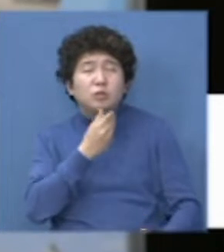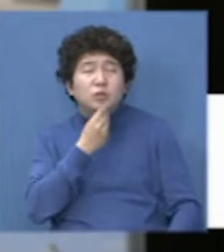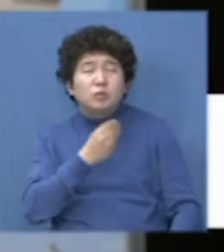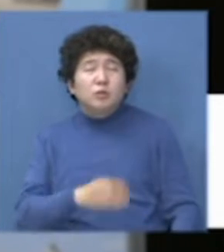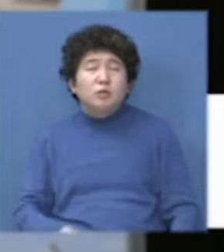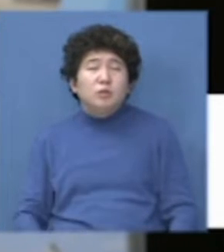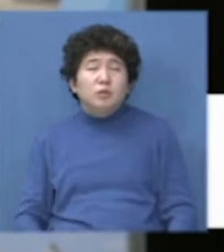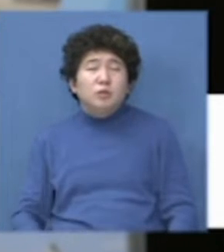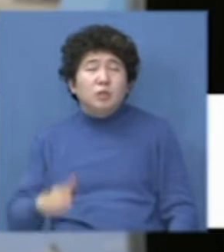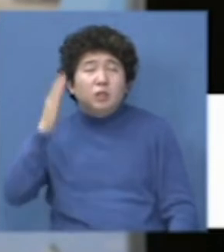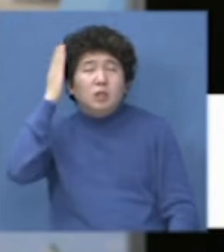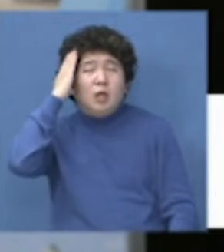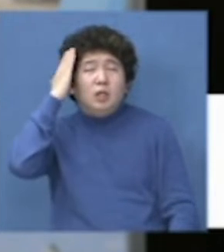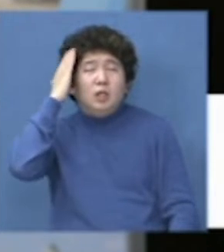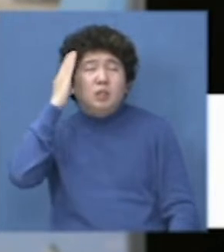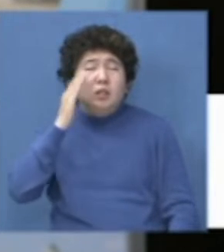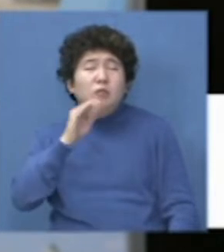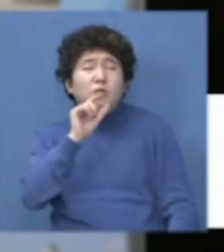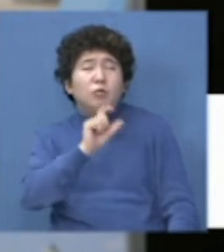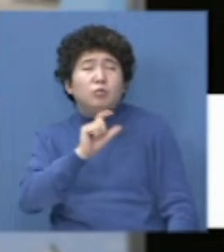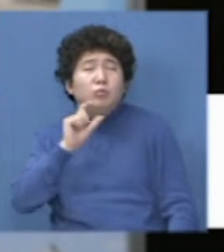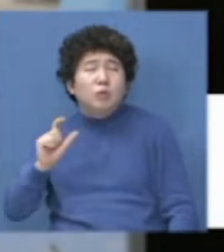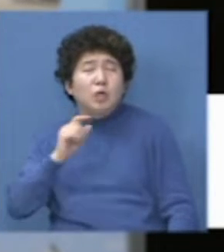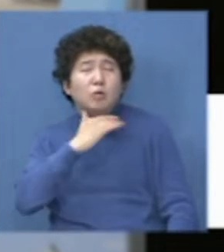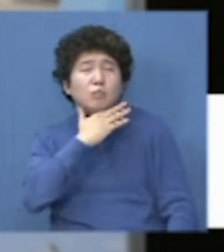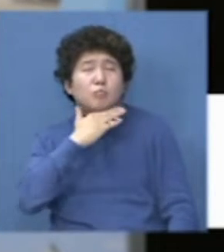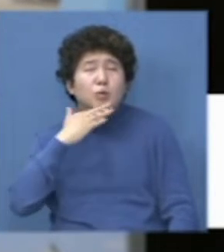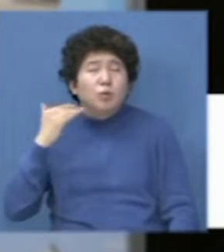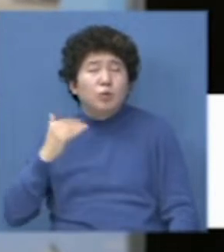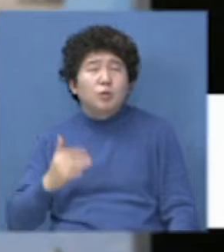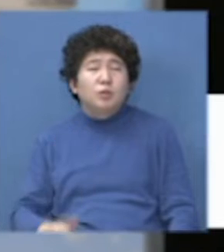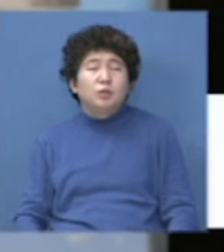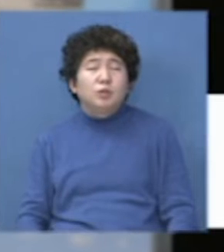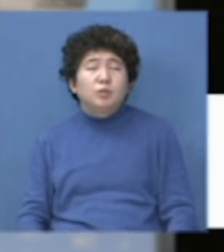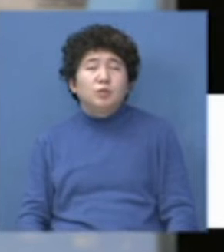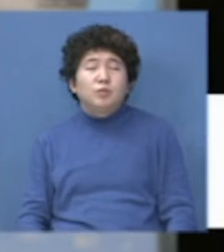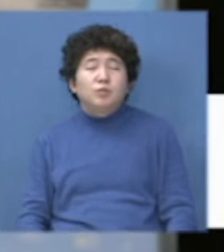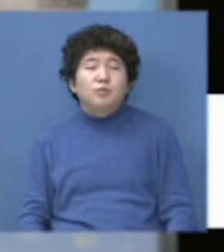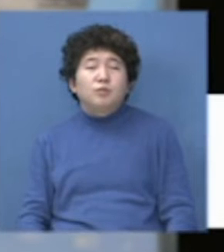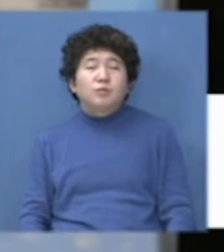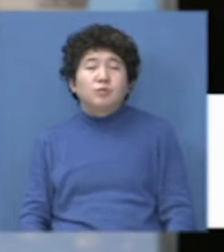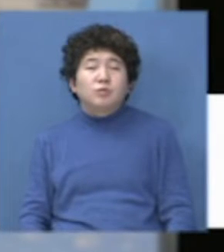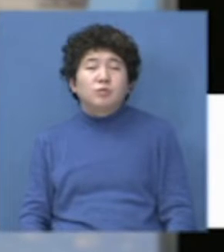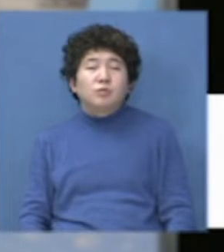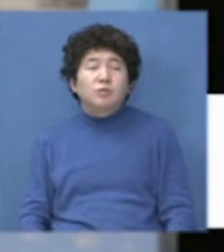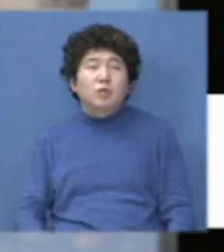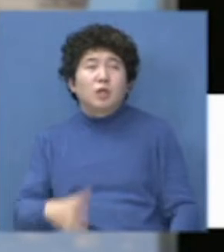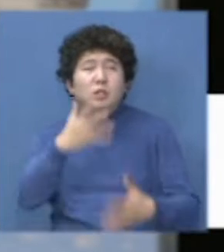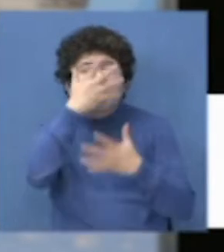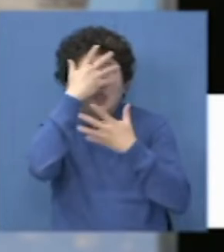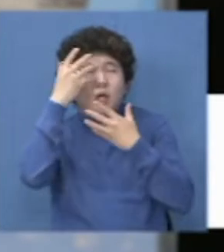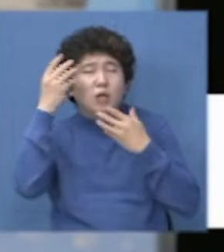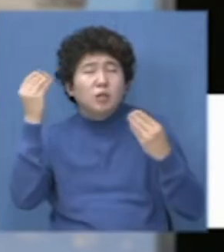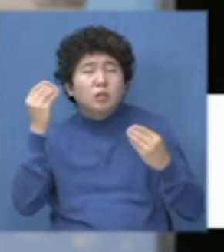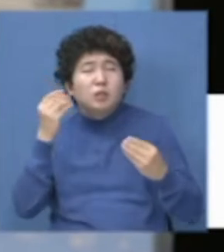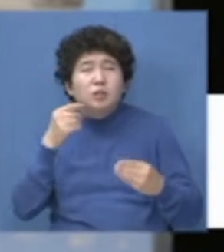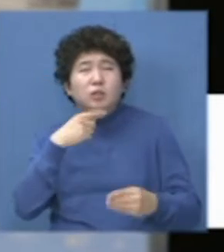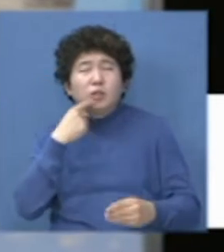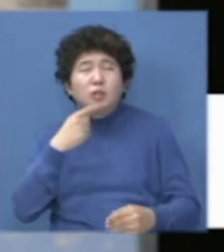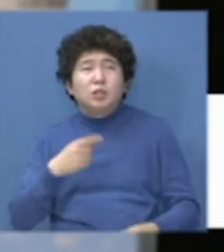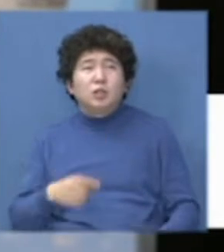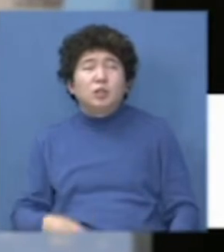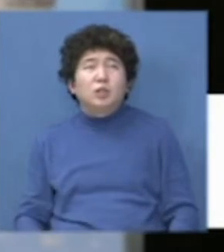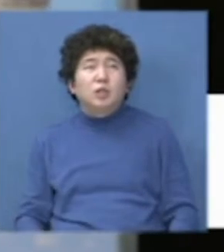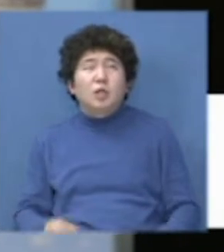дарынды адамдар көп, олар өздерінің бойындағы өнерді көпшілікке паш етіп бөлісуде. Көбісі ұмытып қалған сәндік қолданбалы өнер